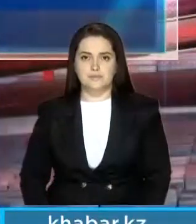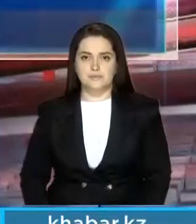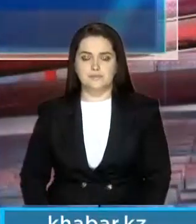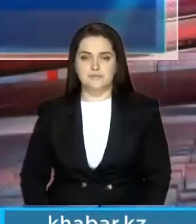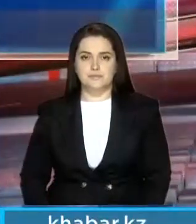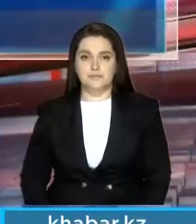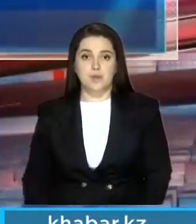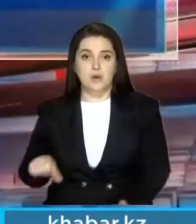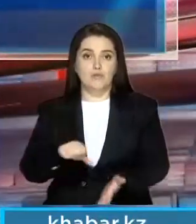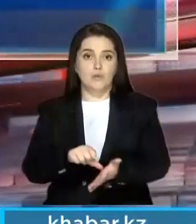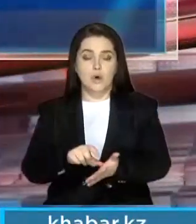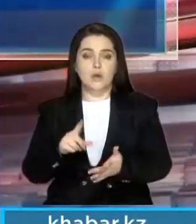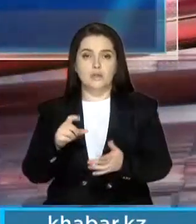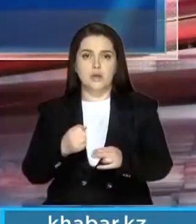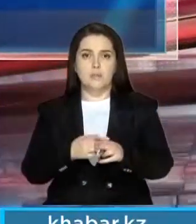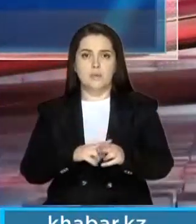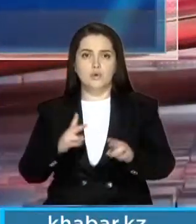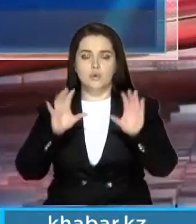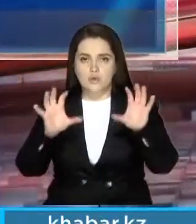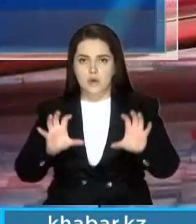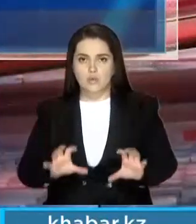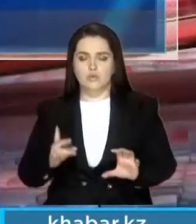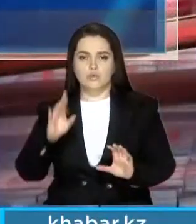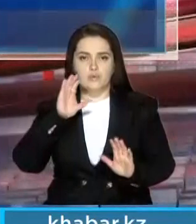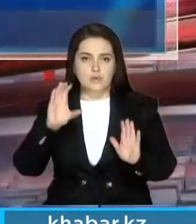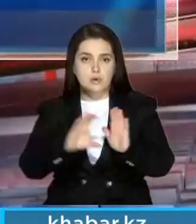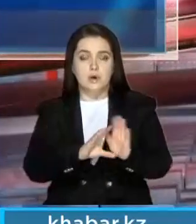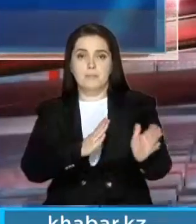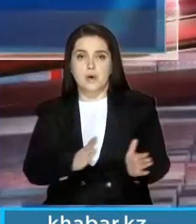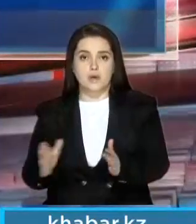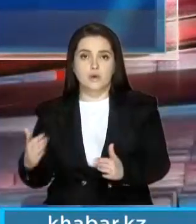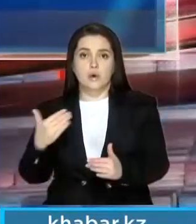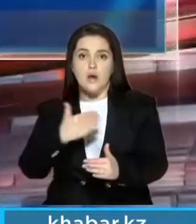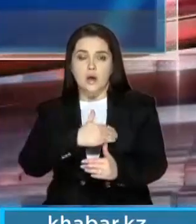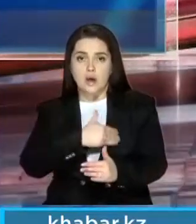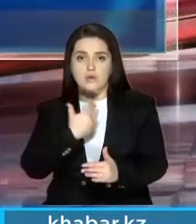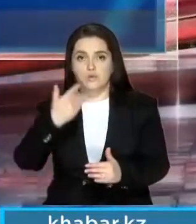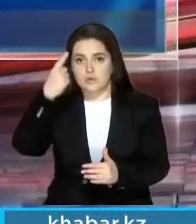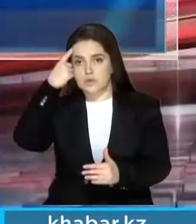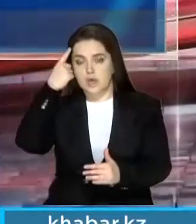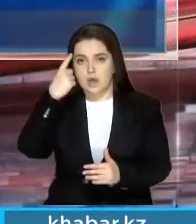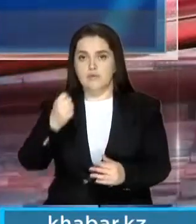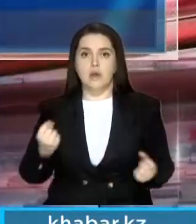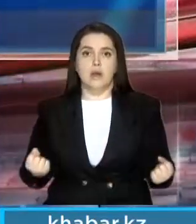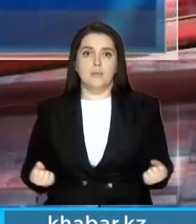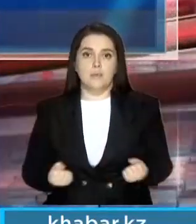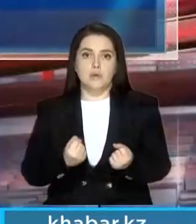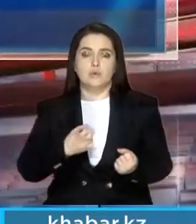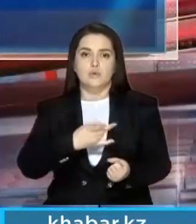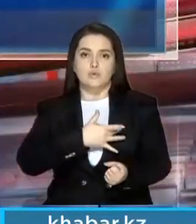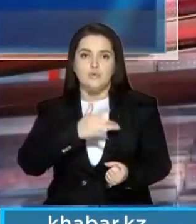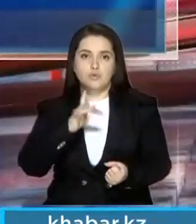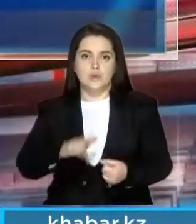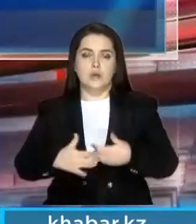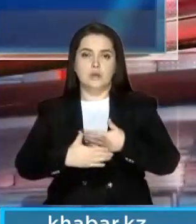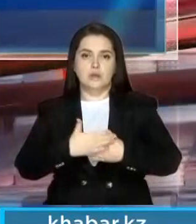Я выступаю за укрепление принципа «закон и порядок». Поэтому хочу четко и однозначно заявить. Поддерживаю ужесточение наказания